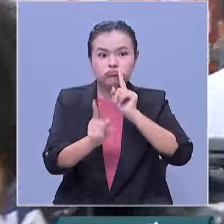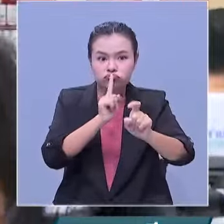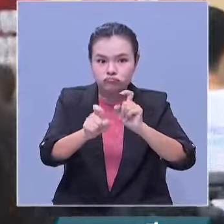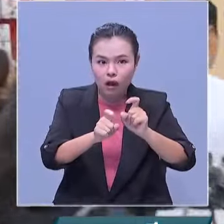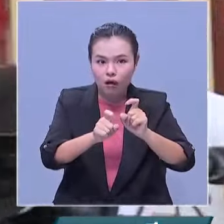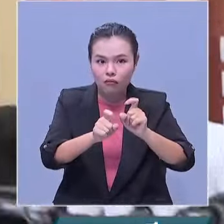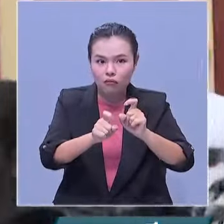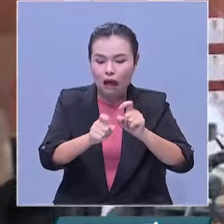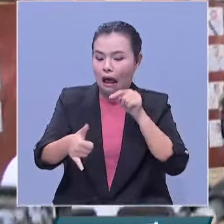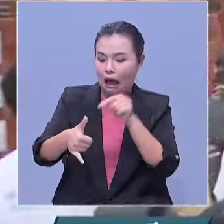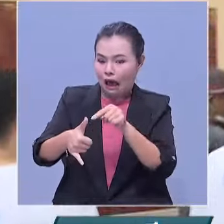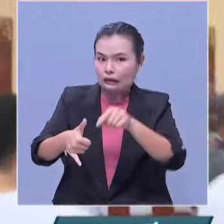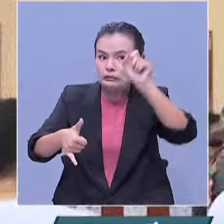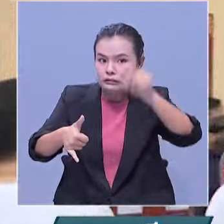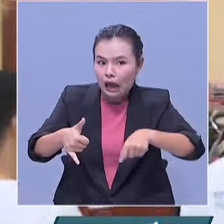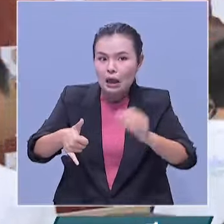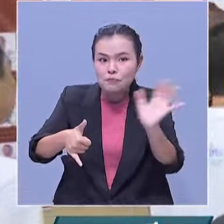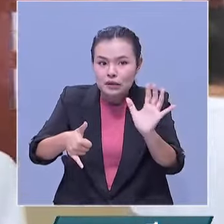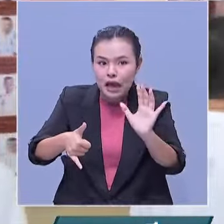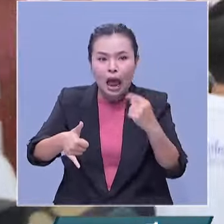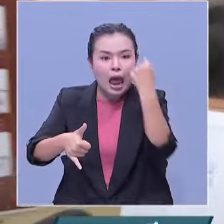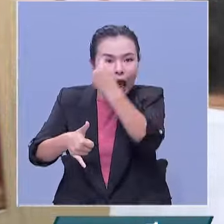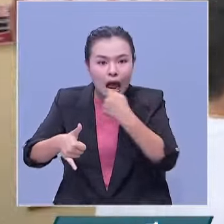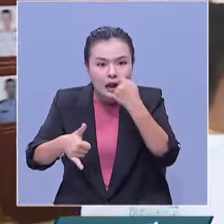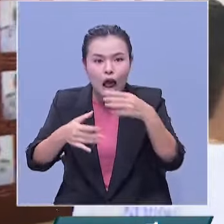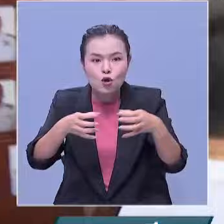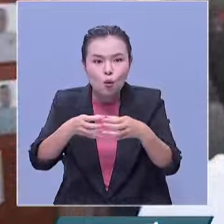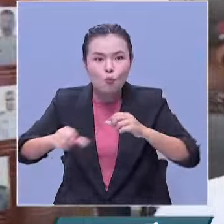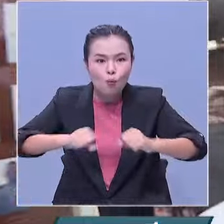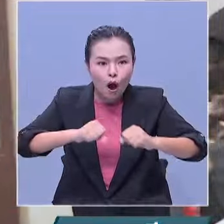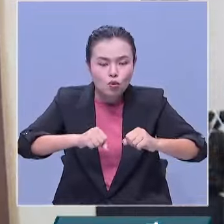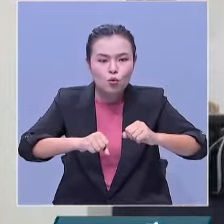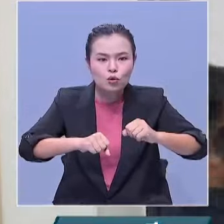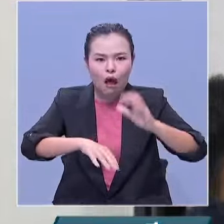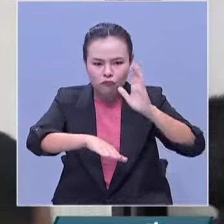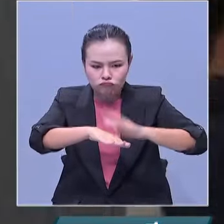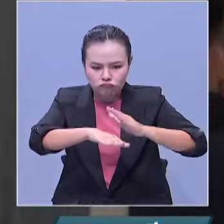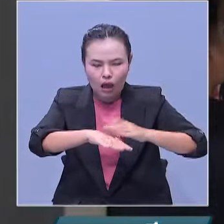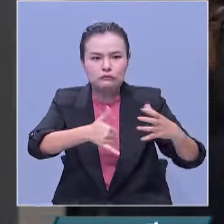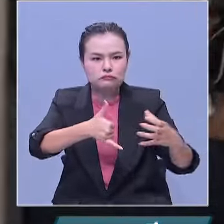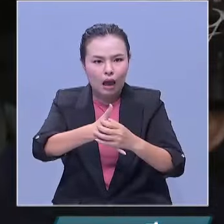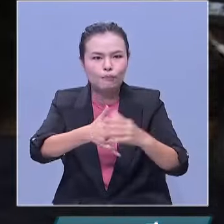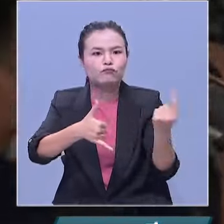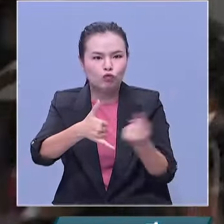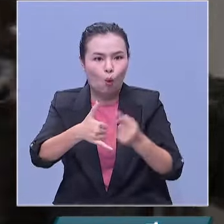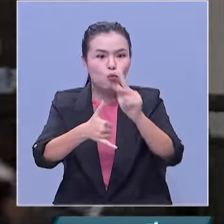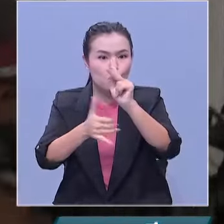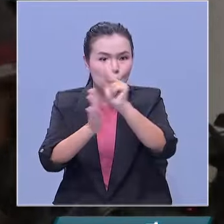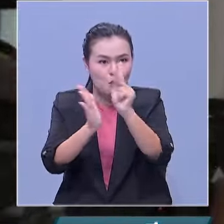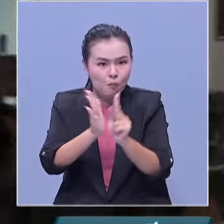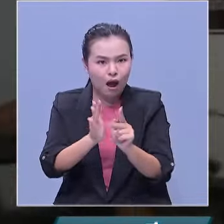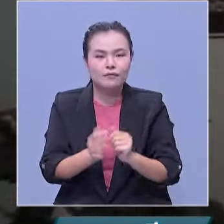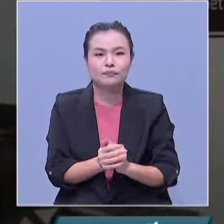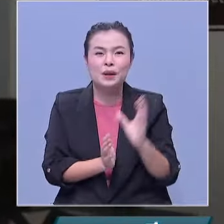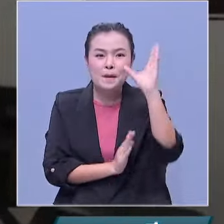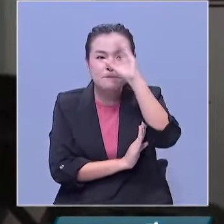แก๊งของนายตี๋หรือไม่หรือเป็นฝีมือของแก๊งไหนก่อเหตุเพื่อติดตามตัวมาดำเนินคดีต่อไปนะครับส่วนเมื่อช่วง